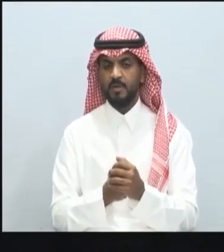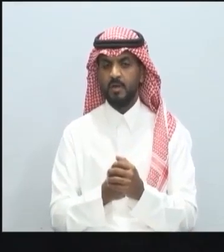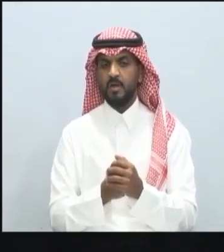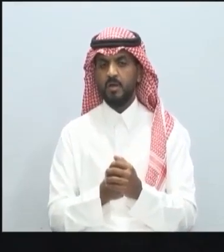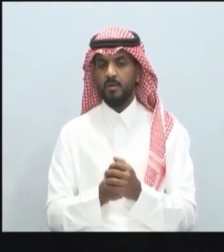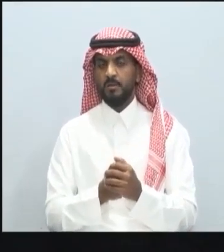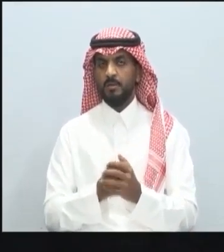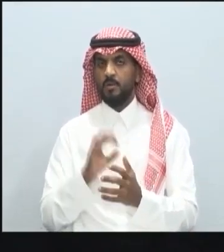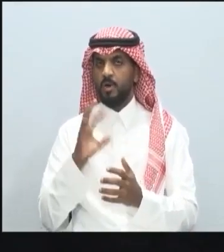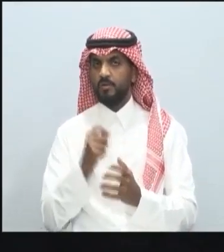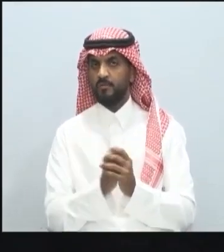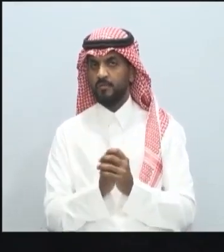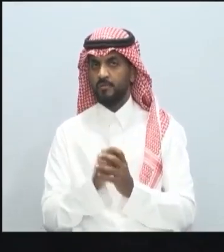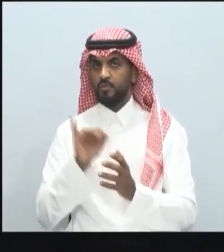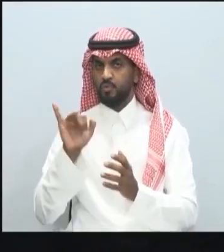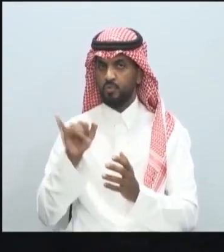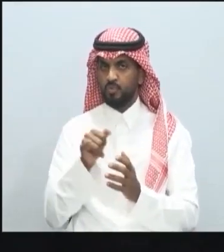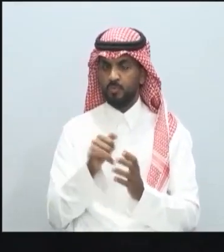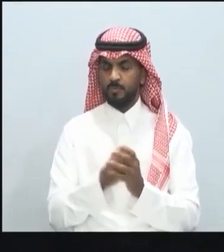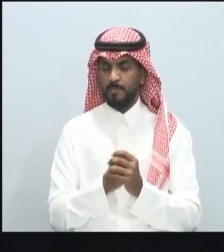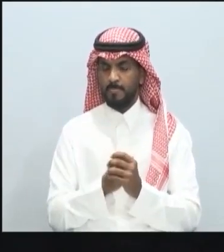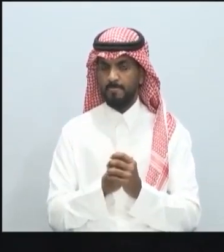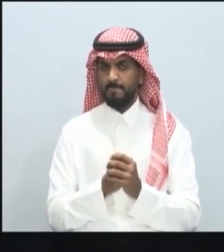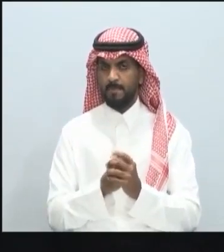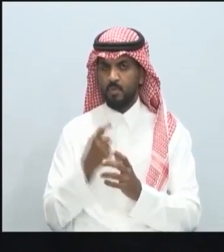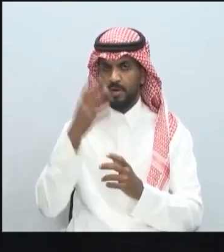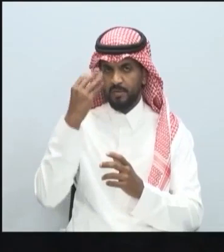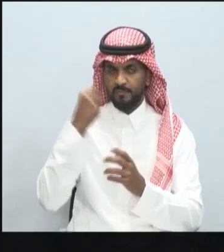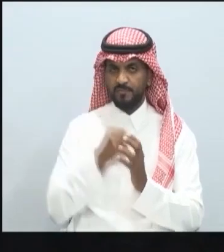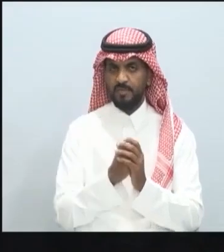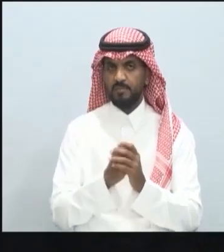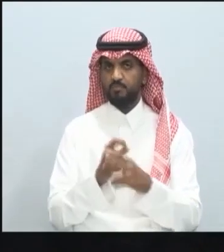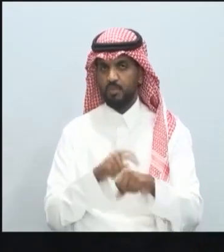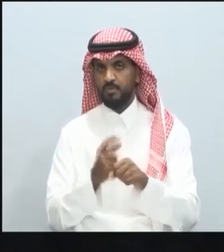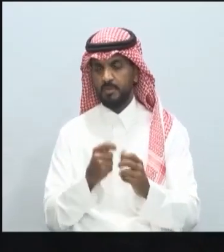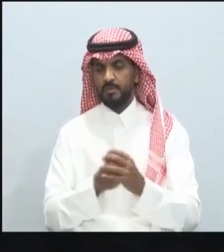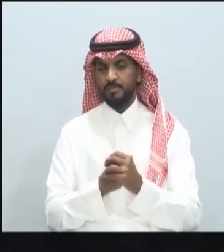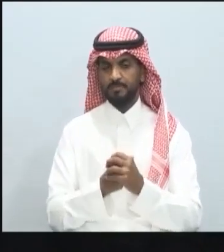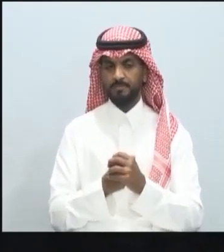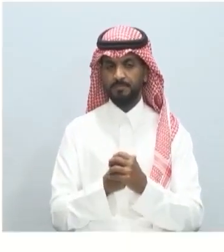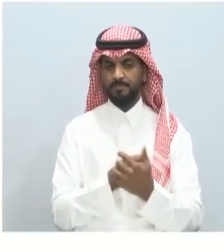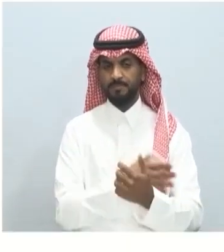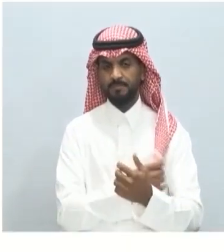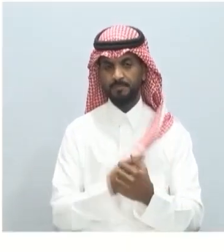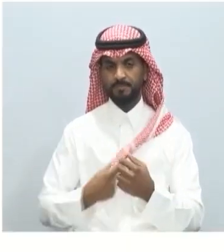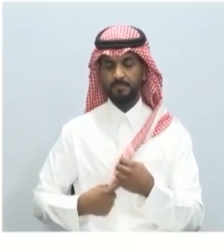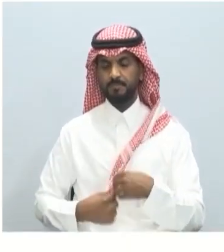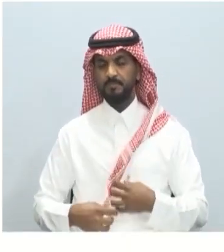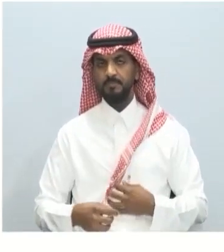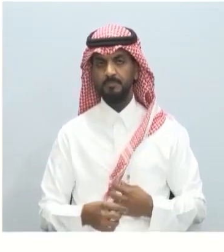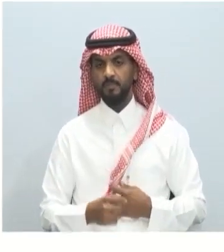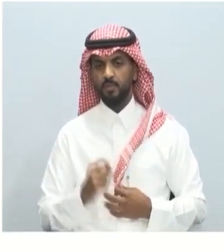يو او كما عرفت ايضا في طريقه منظم القراءه لنقول